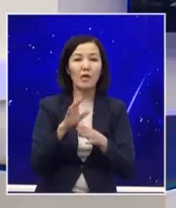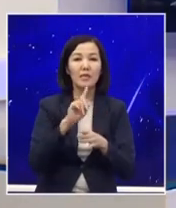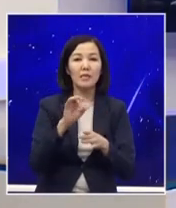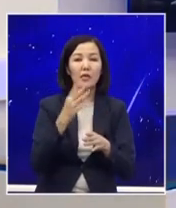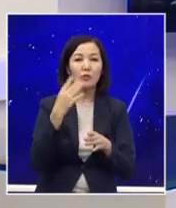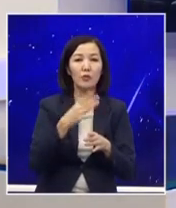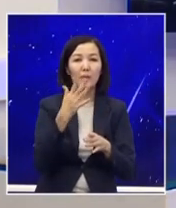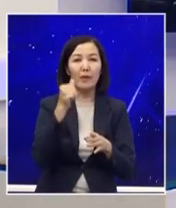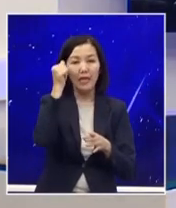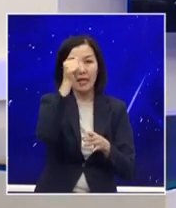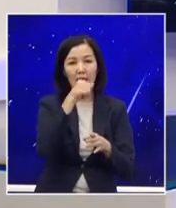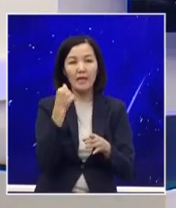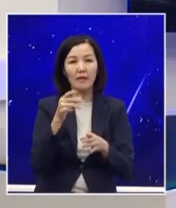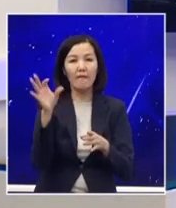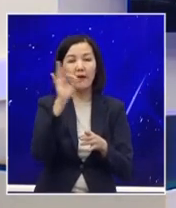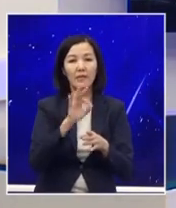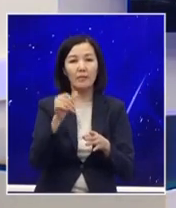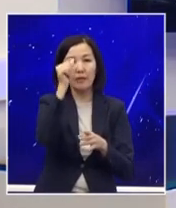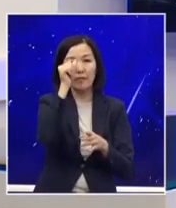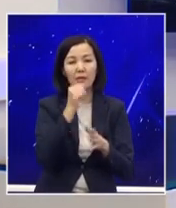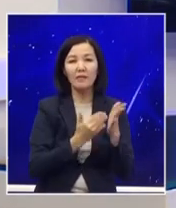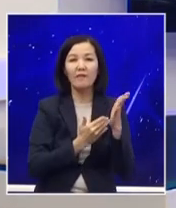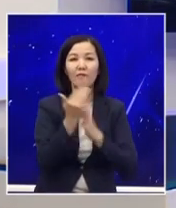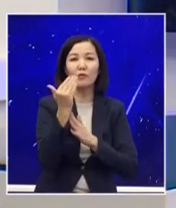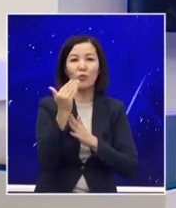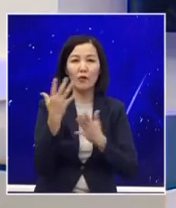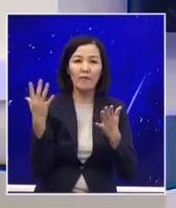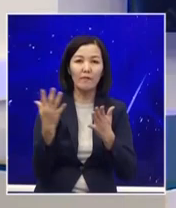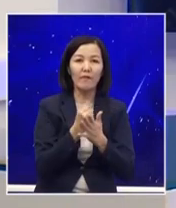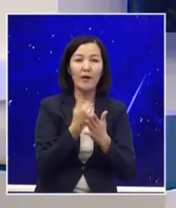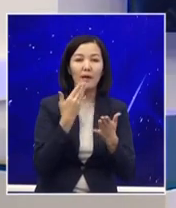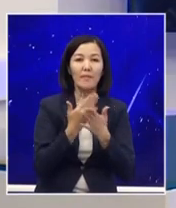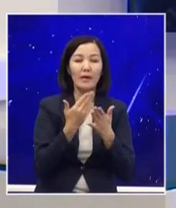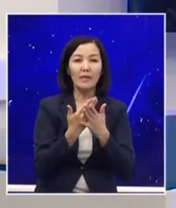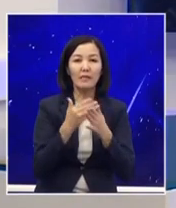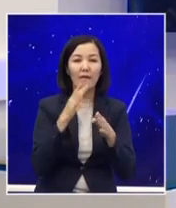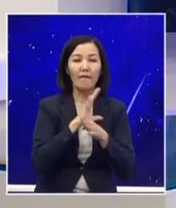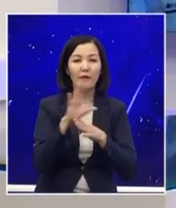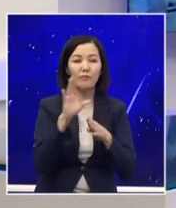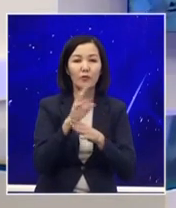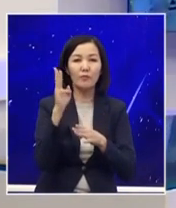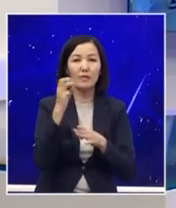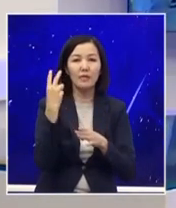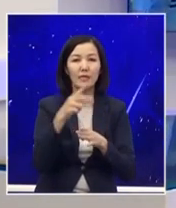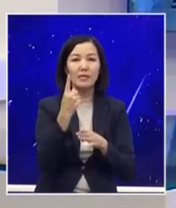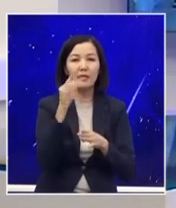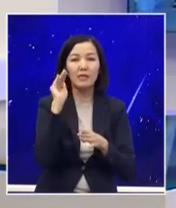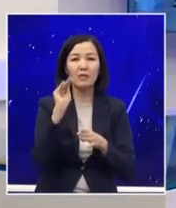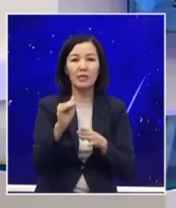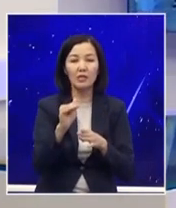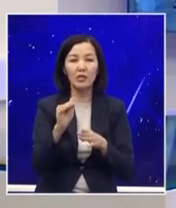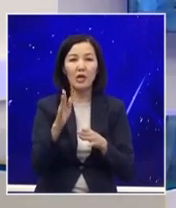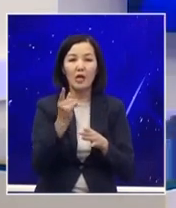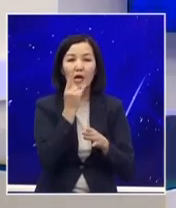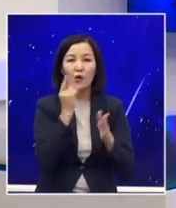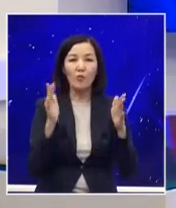лет. В октябре месяце коллектив завода достиг самого высокого показателя, выпустив 331 тысячу штук